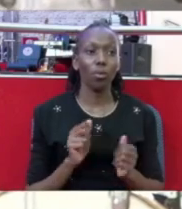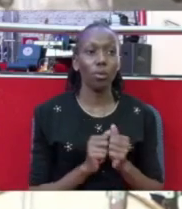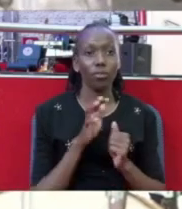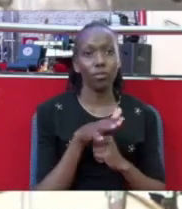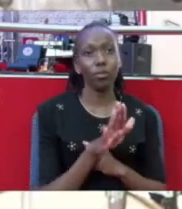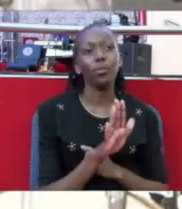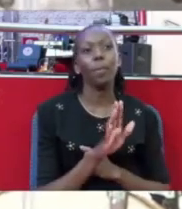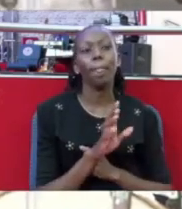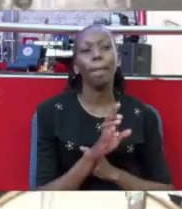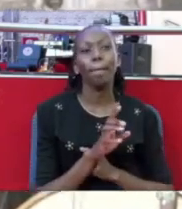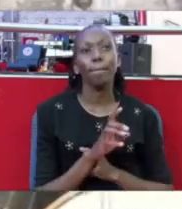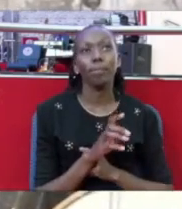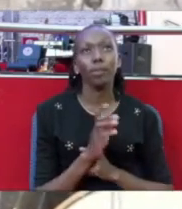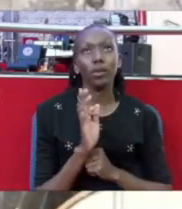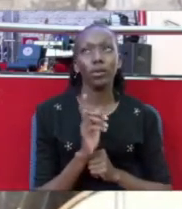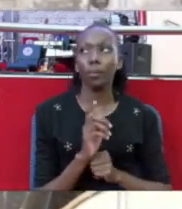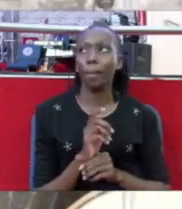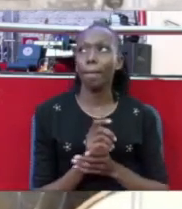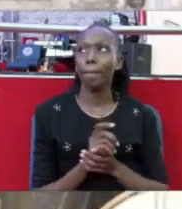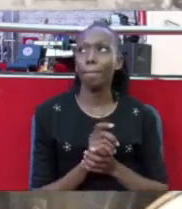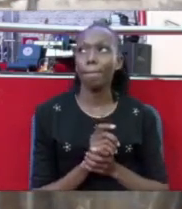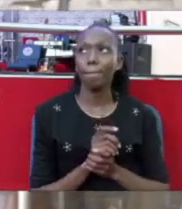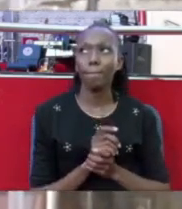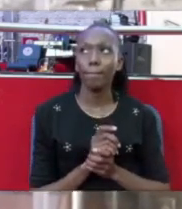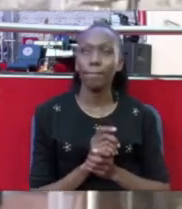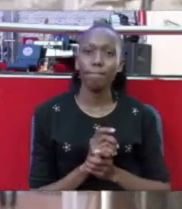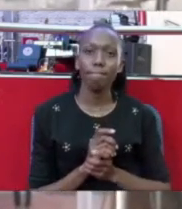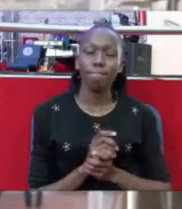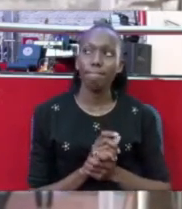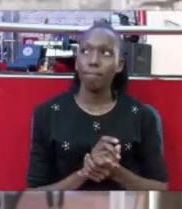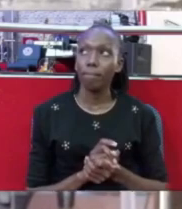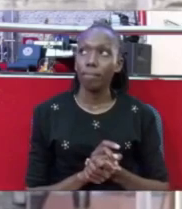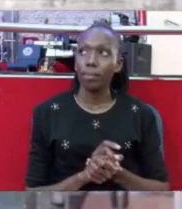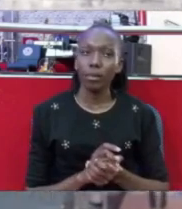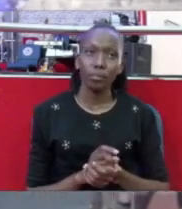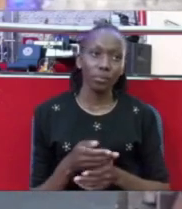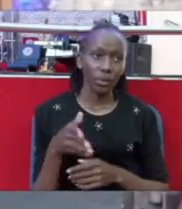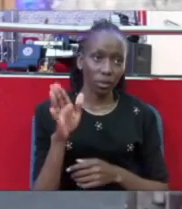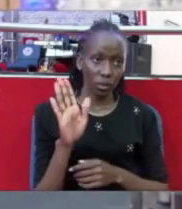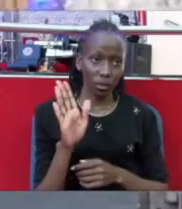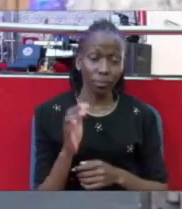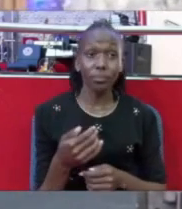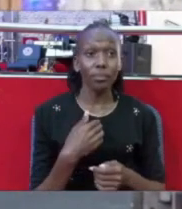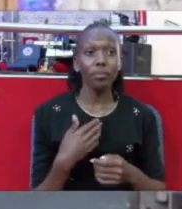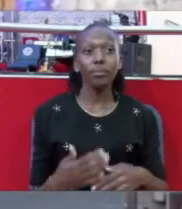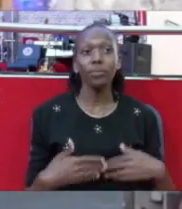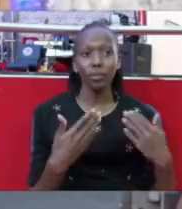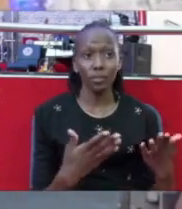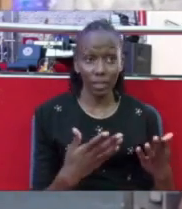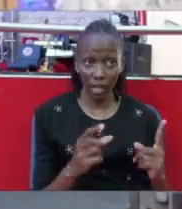has interest in your life. Na anatamanio katika maisha yako. God has given us his word.